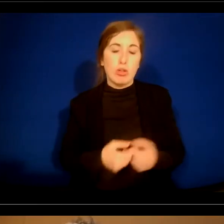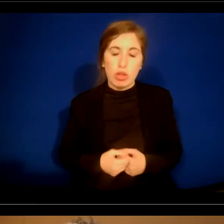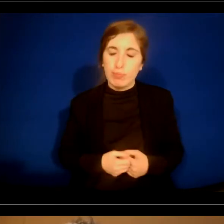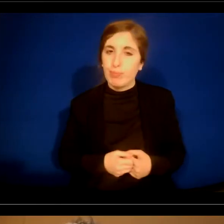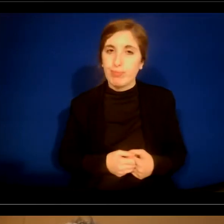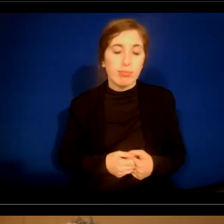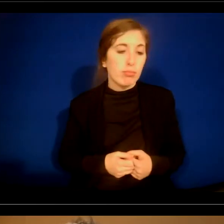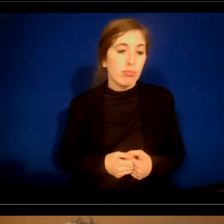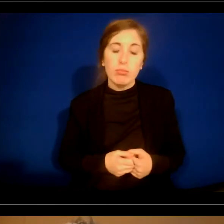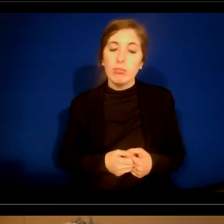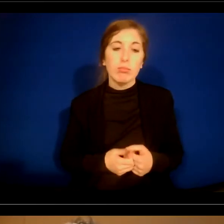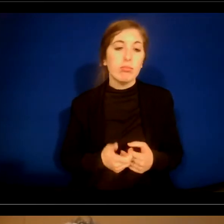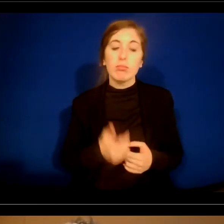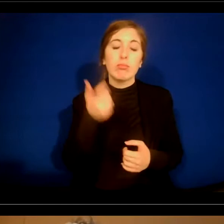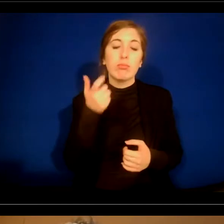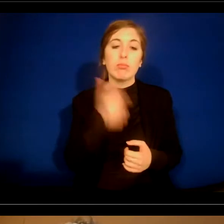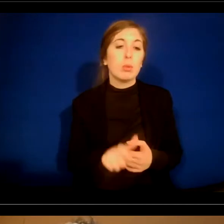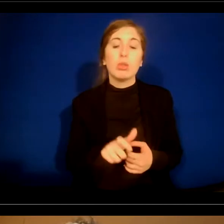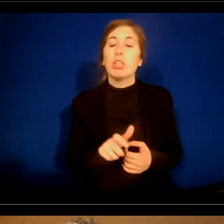Ci sono arrivate anche, ad esempio,